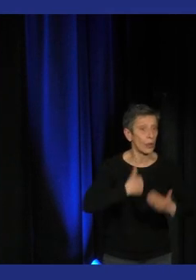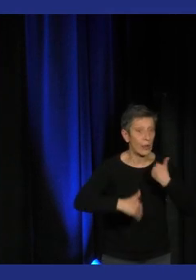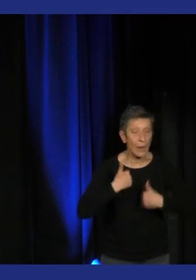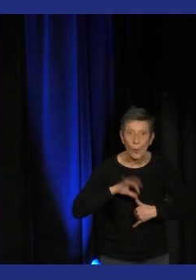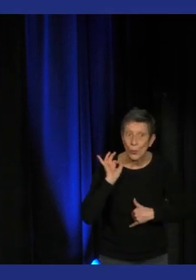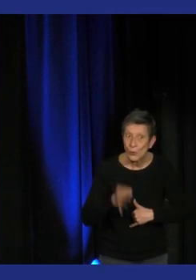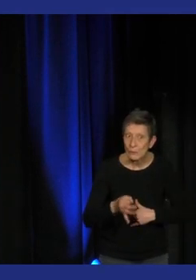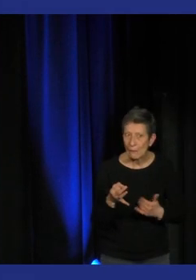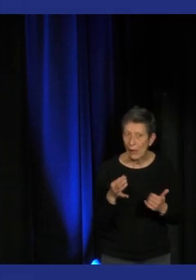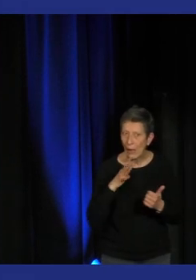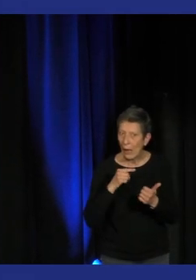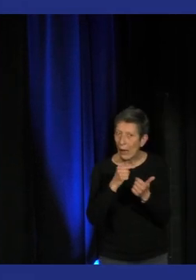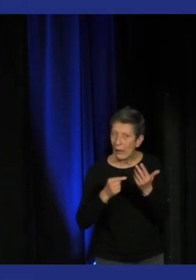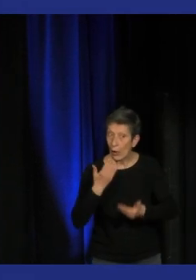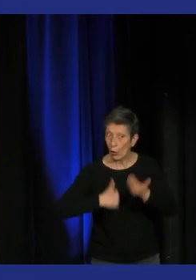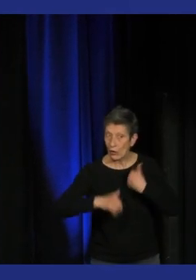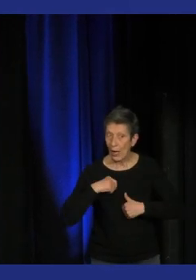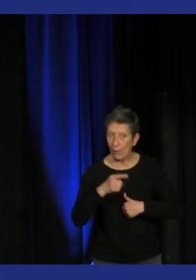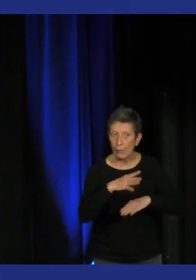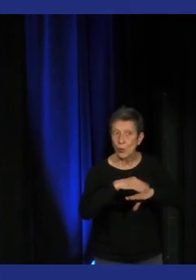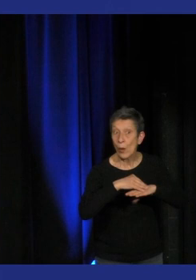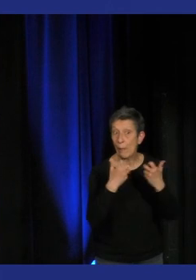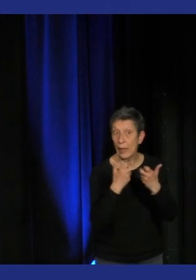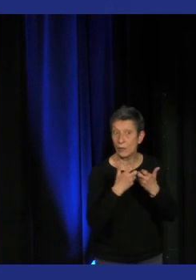sur certains handicaps, ils étaient en retard par rapport à la France.